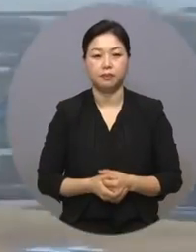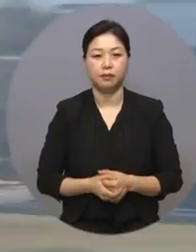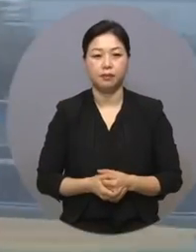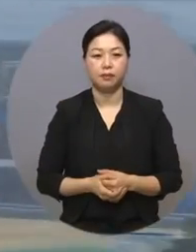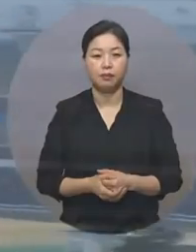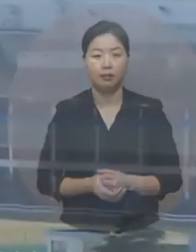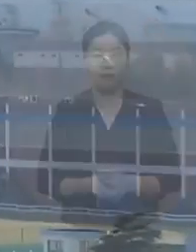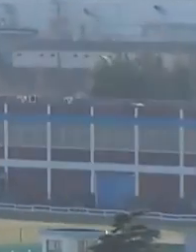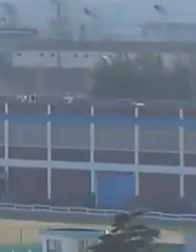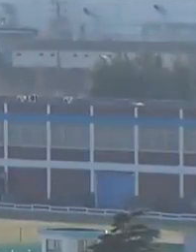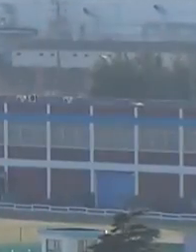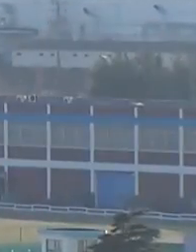아닙니다